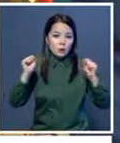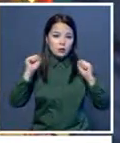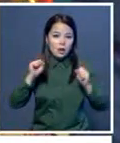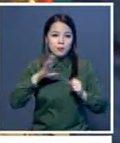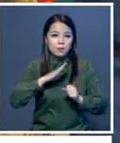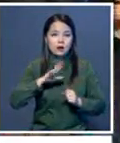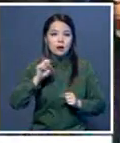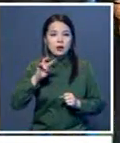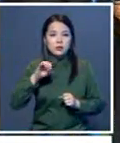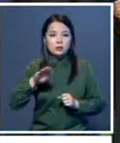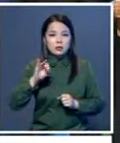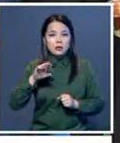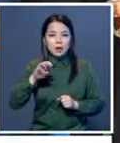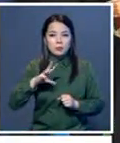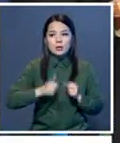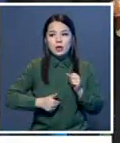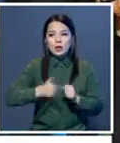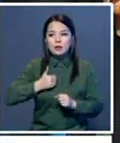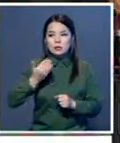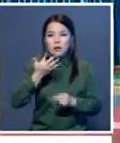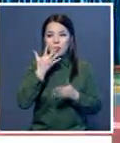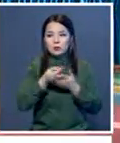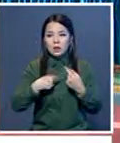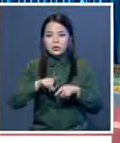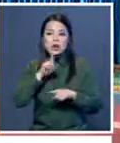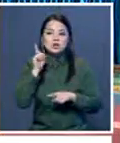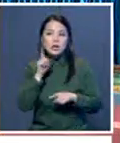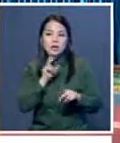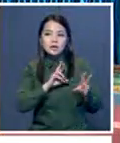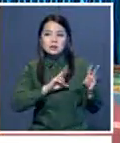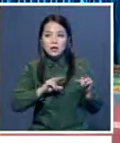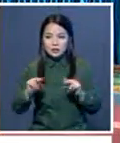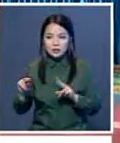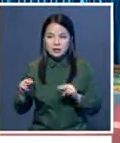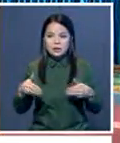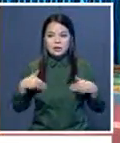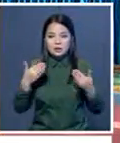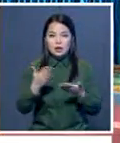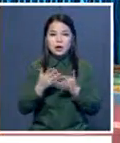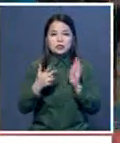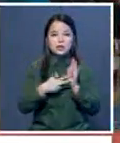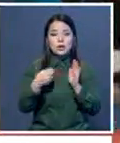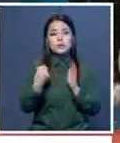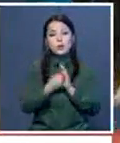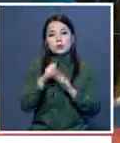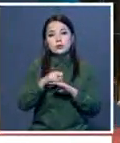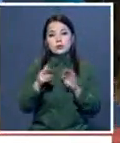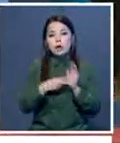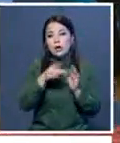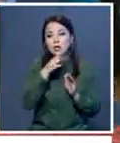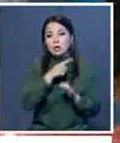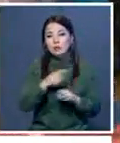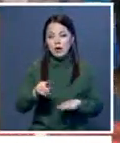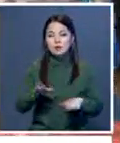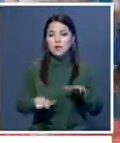Қанат Ислам бастаған ел мақтаныштар мен қоғам қайраткерлері жастарға сәттілік тіледі. 7 мен 17 жас аралығындағы жасөспірімдер бірнеше